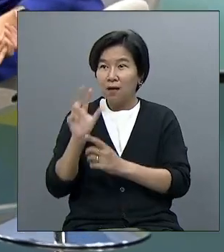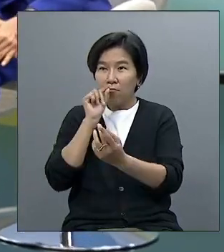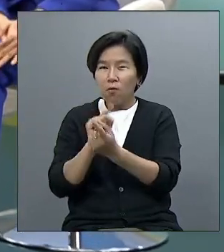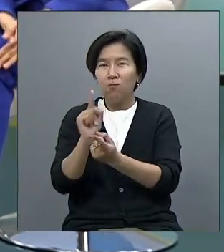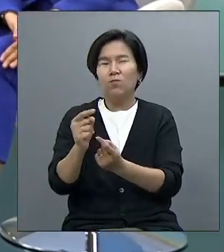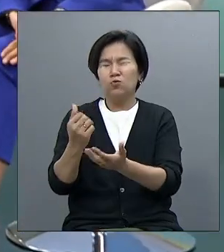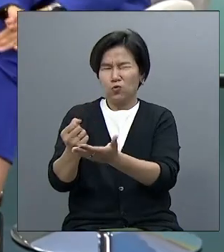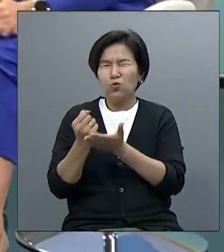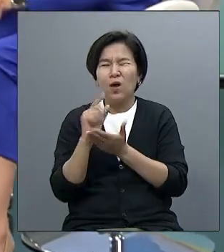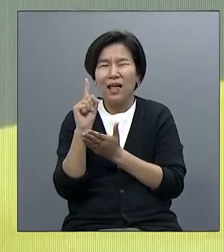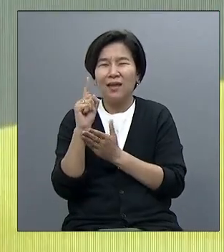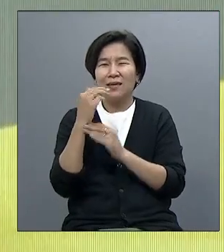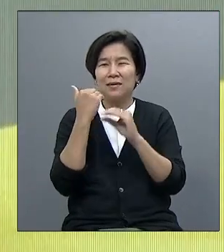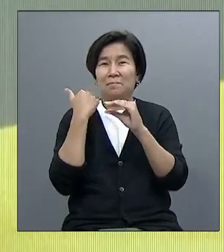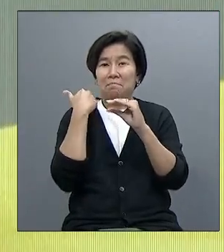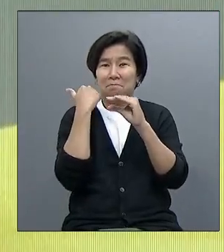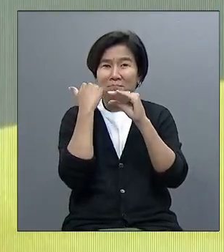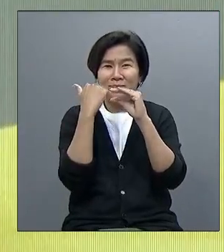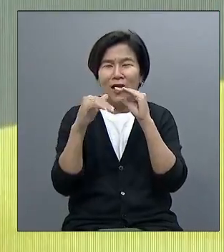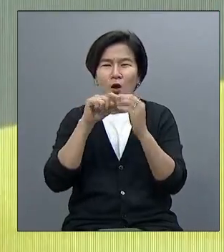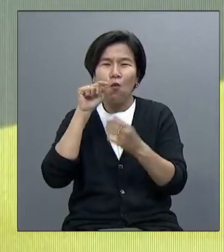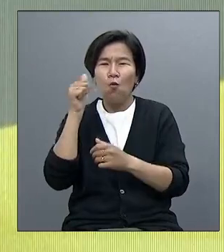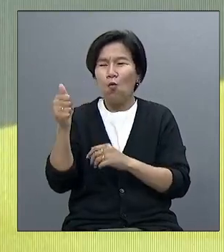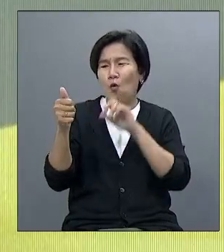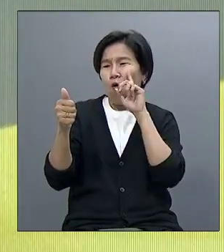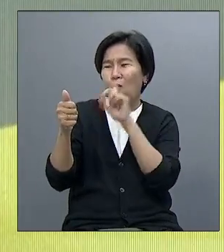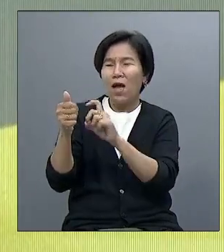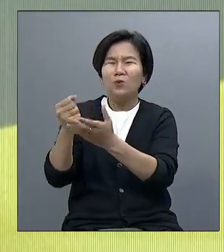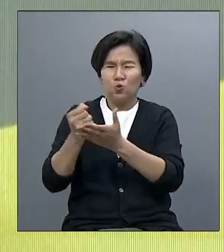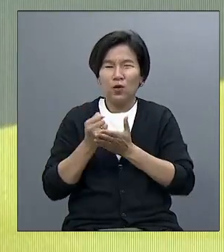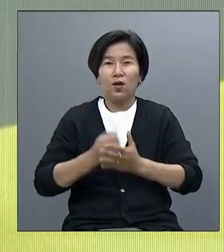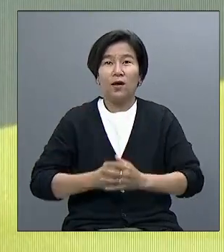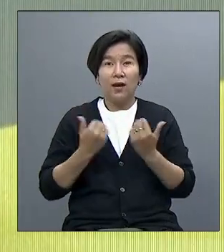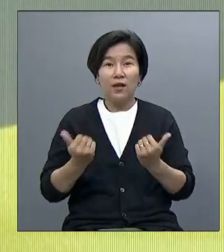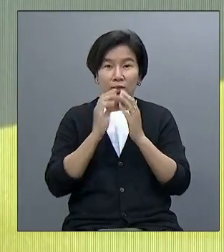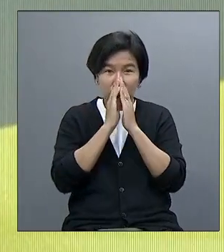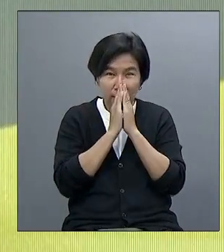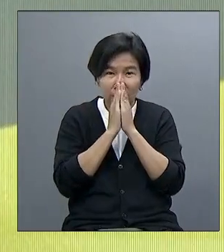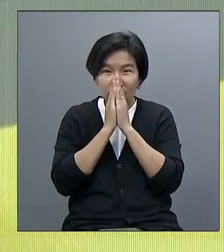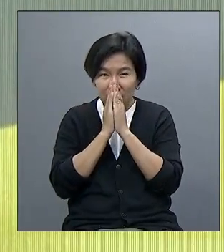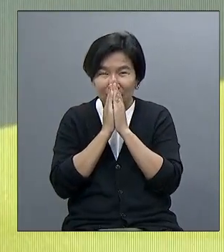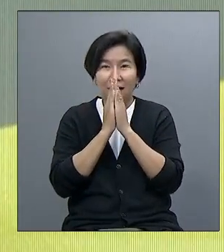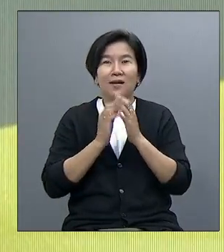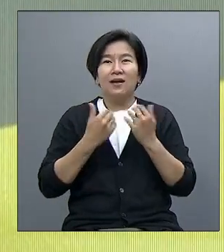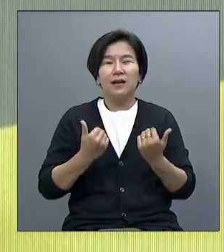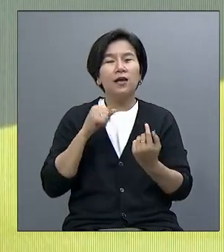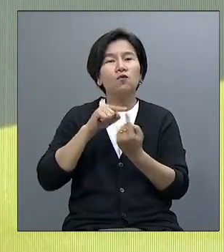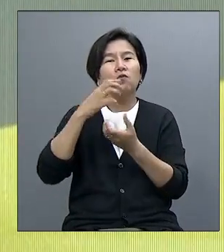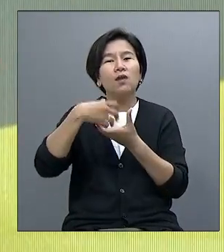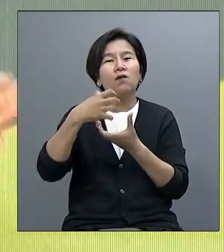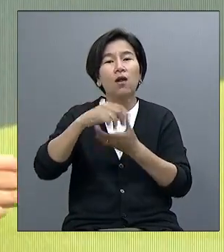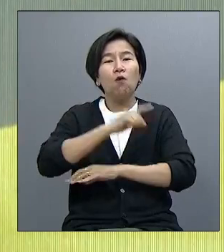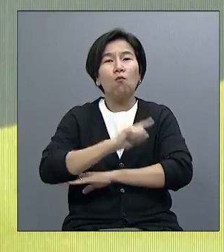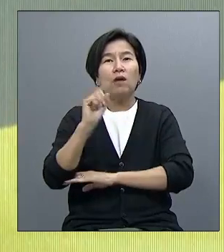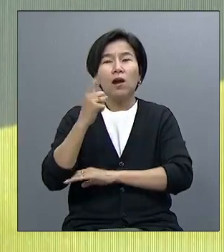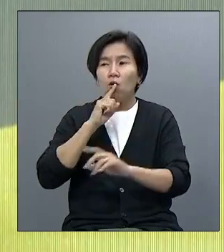ารวันนี้ด้วยนะครับพี่ปุ๊บเป้พัคนันสวัสดีครับผม สวัสดีค่ะคุณต๊อบ สวัสดีค่ะ น้องนุ้ยและสวัสดีคุณผู้ชมนะคะแหมช่วงคุยกันวันใหม่เมื่อสักครู่นี้อยากจะหัน